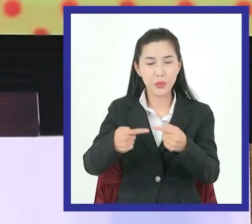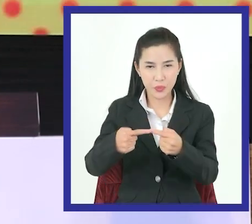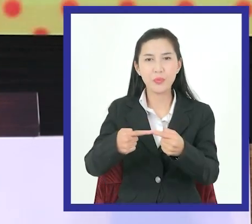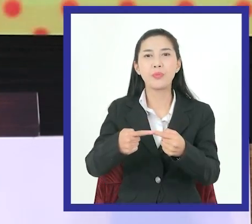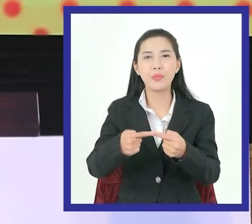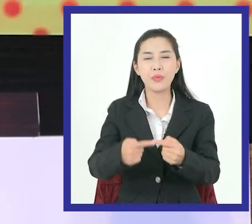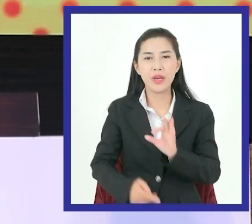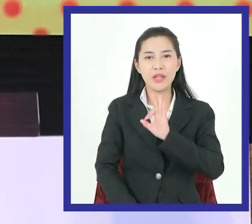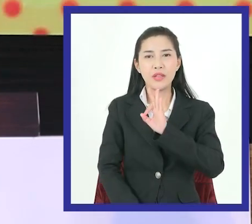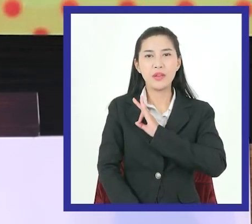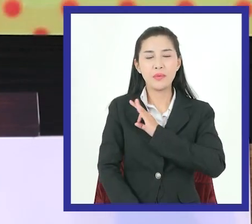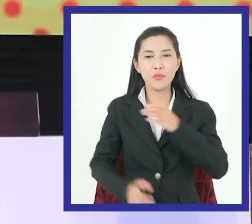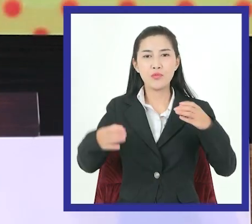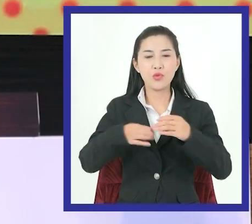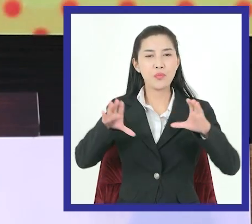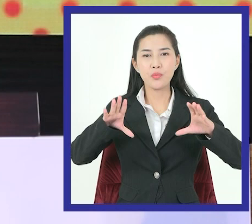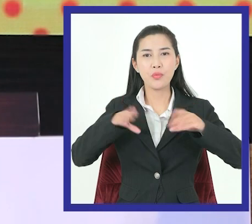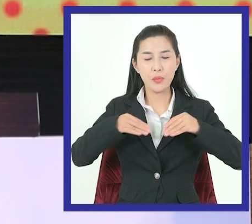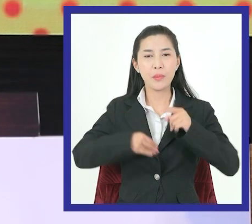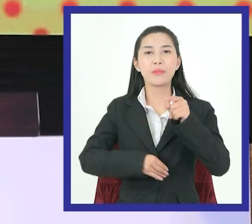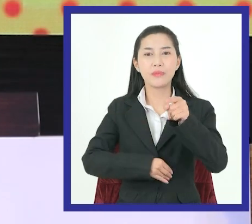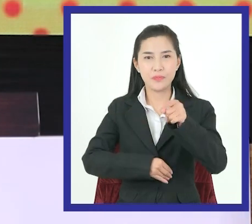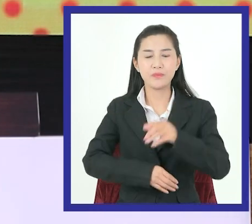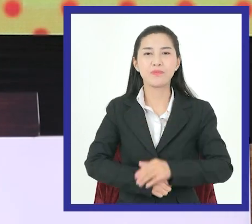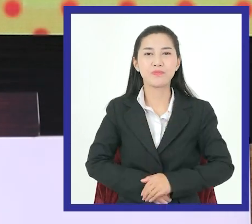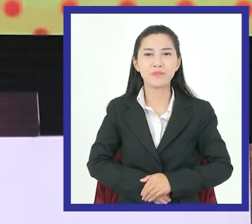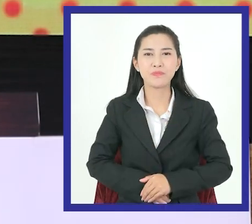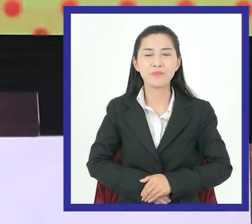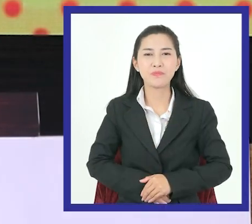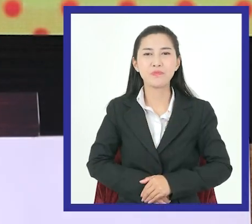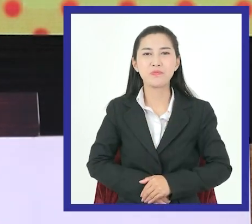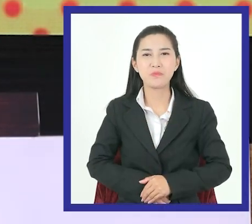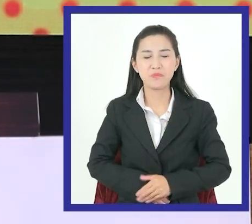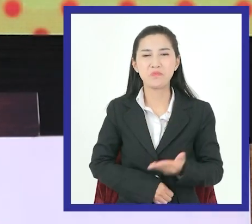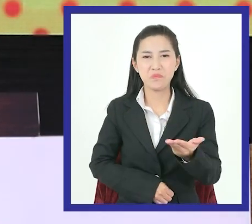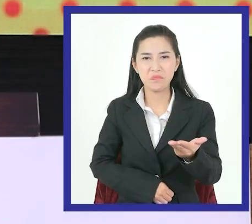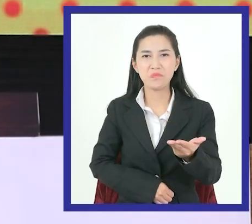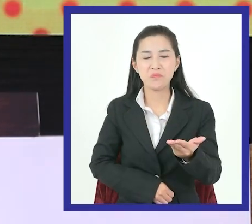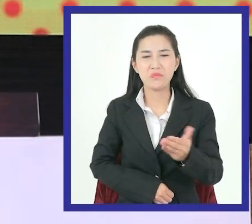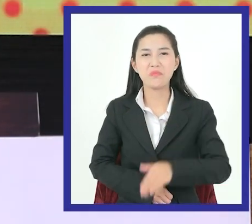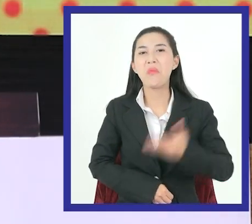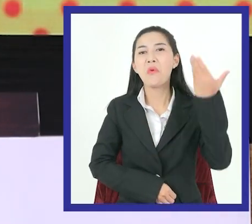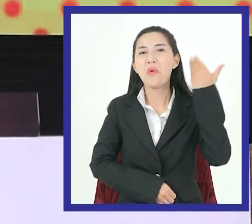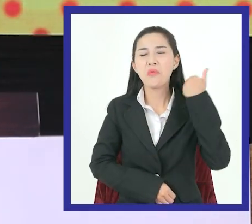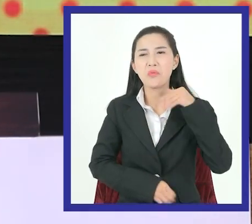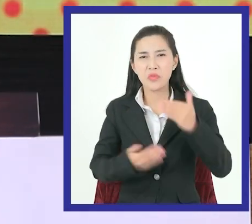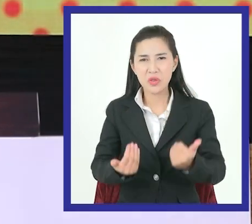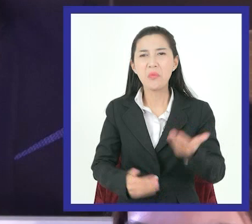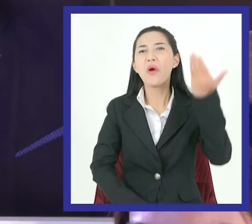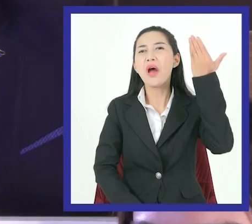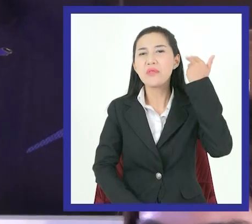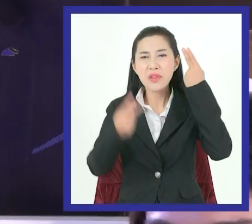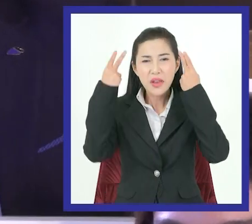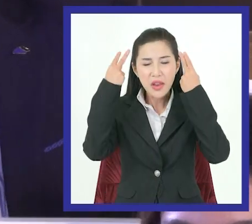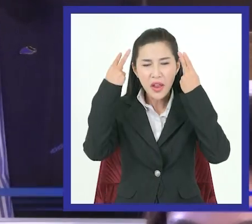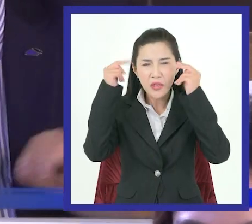ฝ่ายค้อนนะฮะนะฮะแคนดิตอดีตแคนดิตนอกจากไม่ได้เป็นแล้วยังเป็นอดีตของ